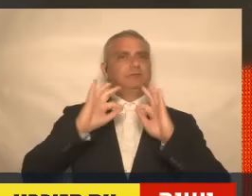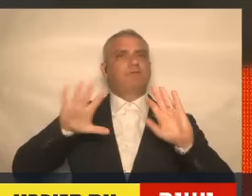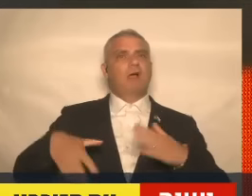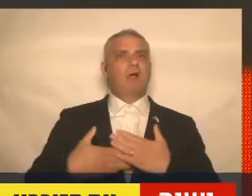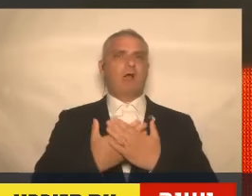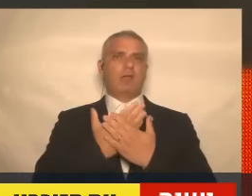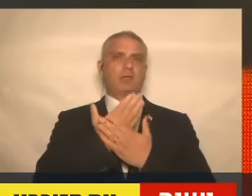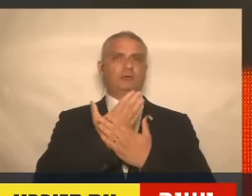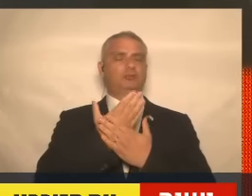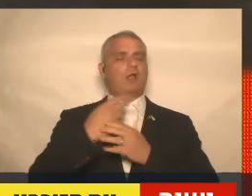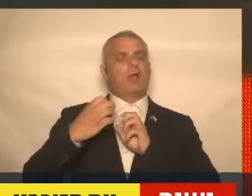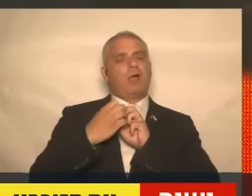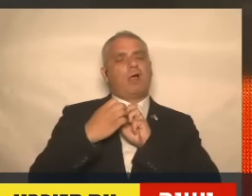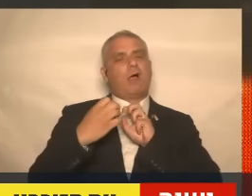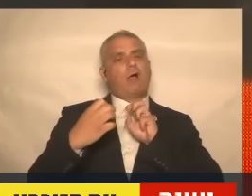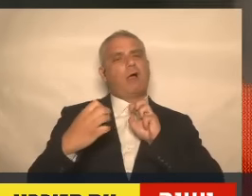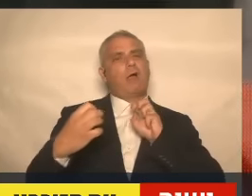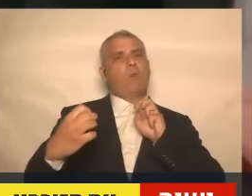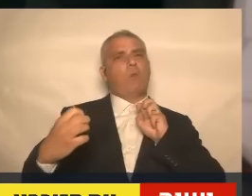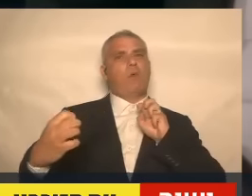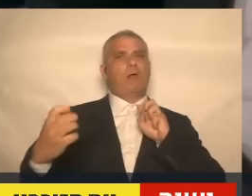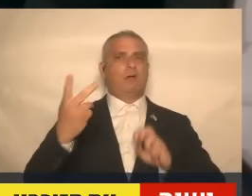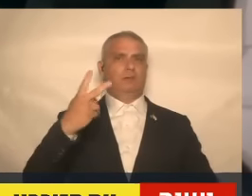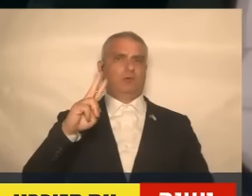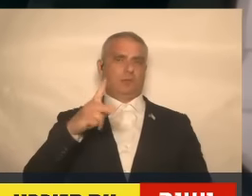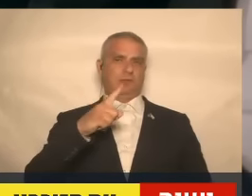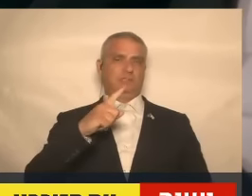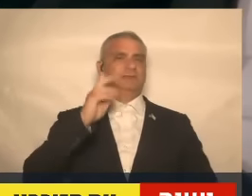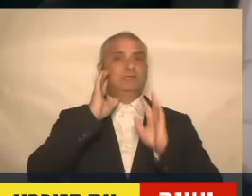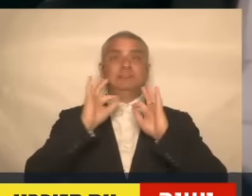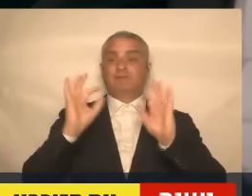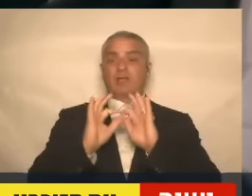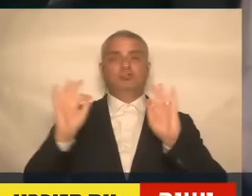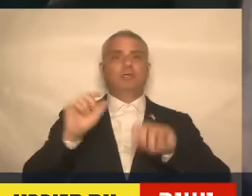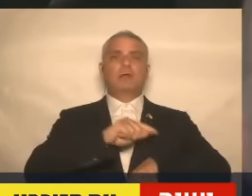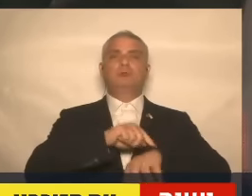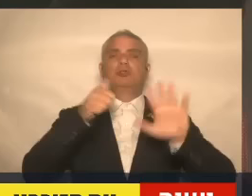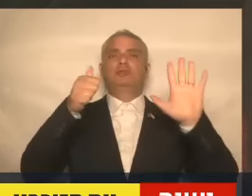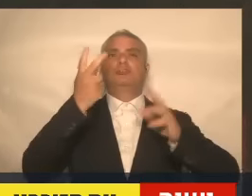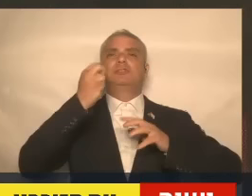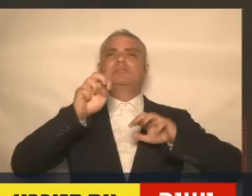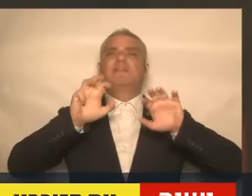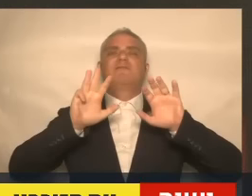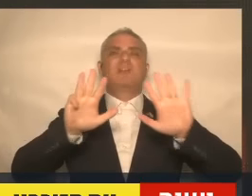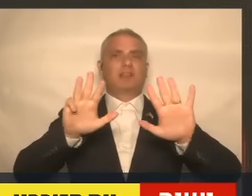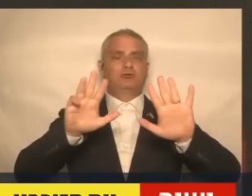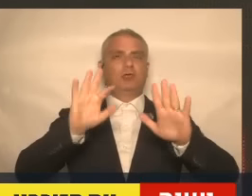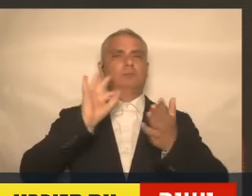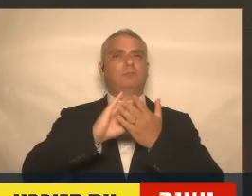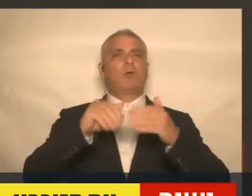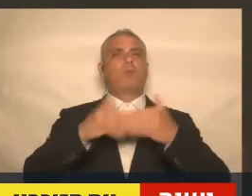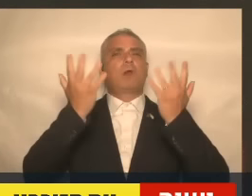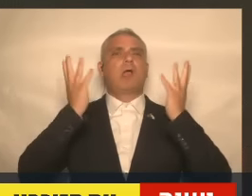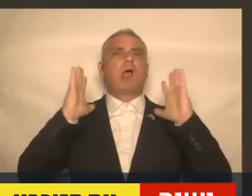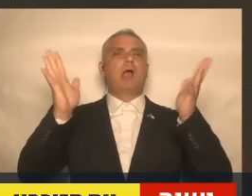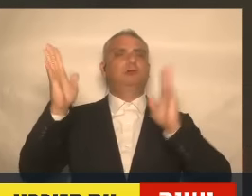חדשה, מתמשכת, ארוכה. צפירה שהחלה בשעה 6:29 בבוקר